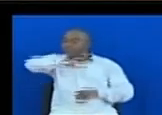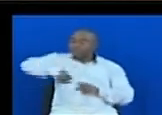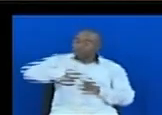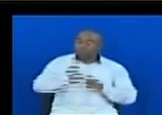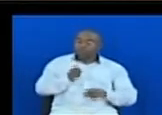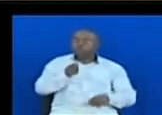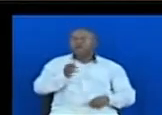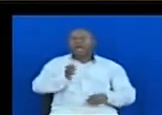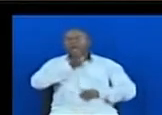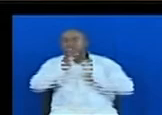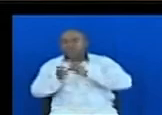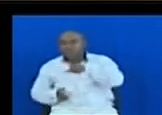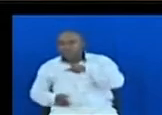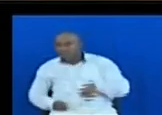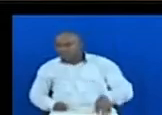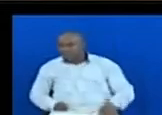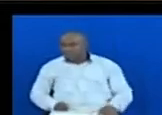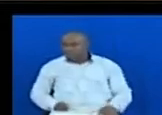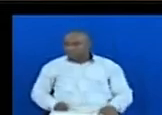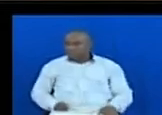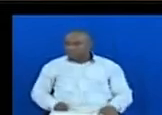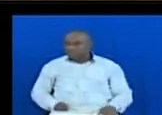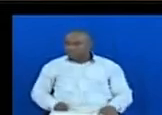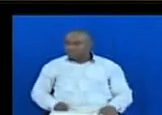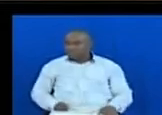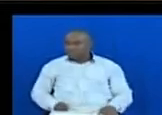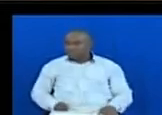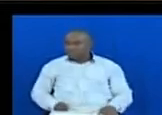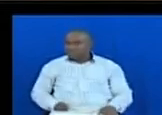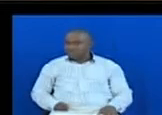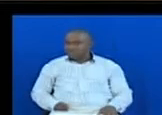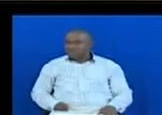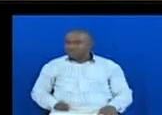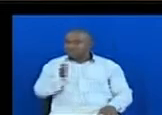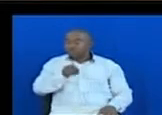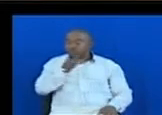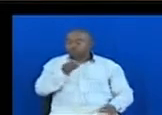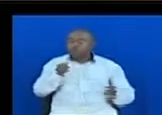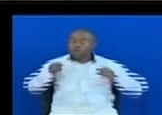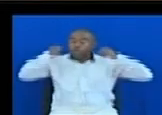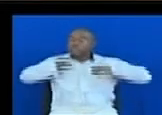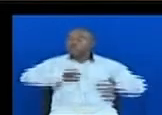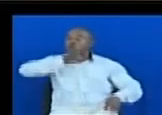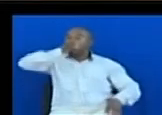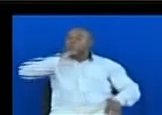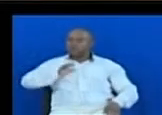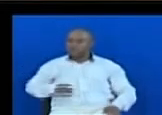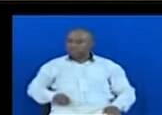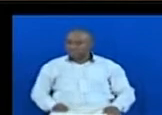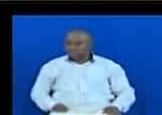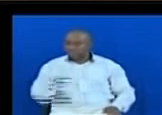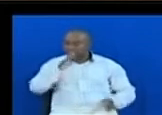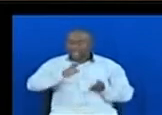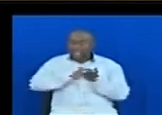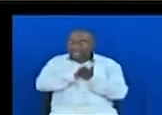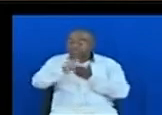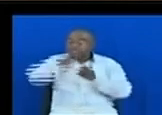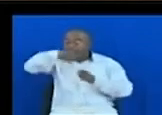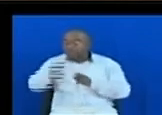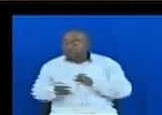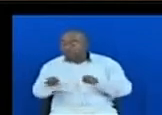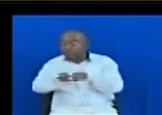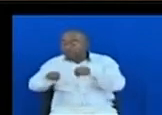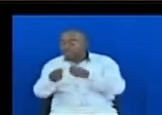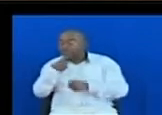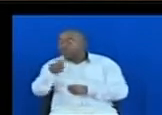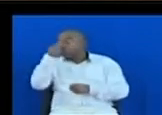anakunywa farujoni kule. Mheshimiwa Spika, farujoni ni ile konyagi kubwa. Halafu anakuja anateleza anasema Dodoma hakuko